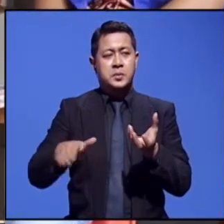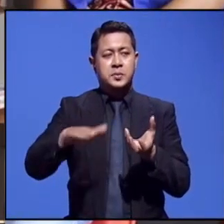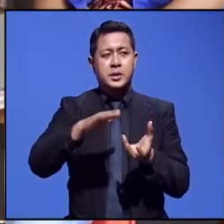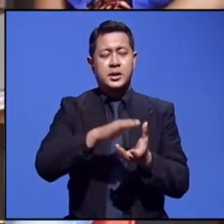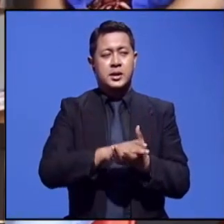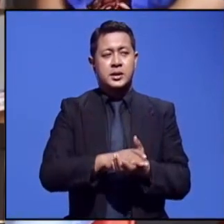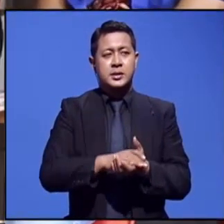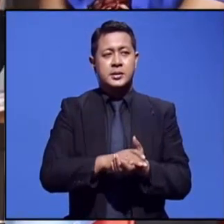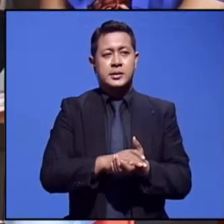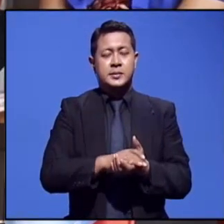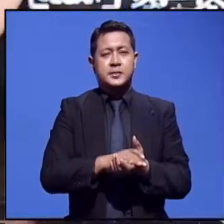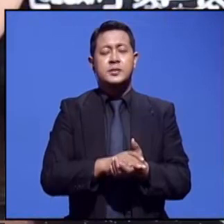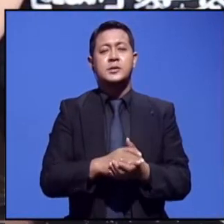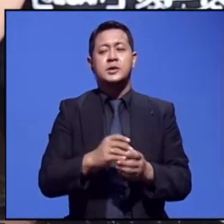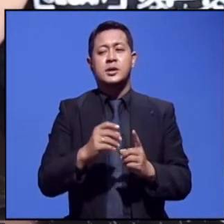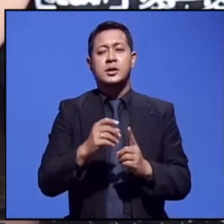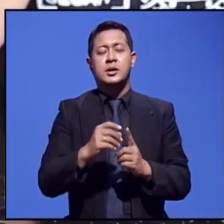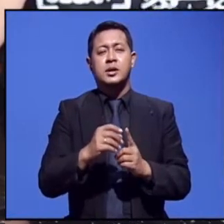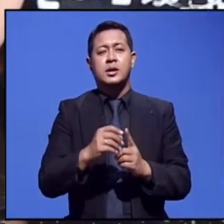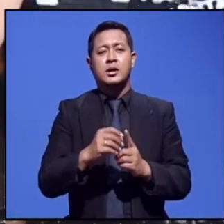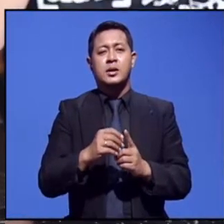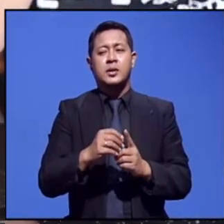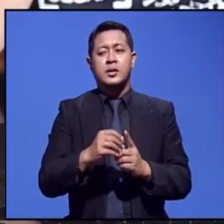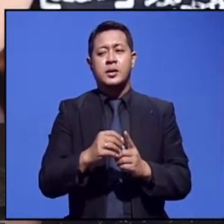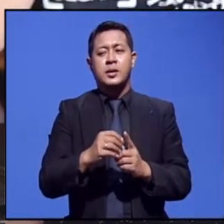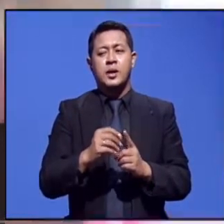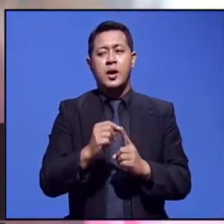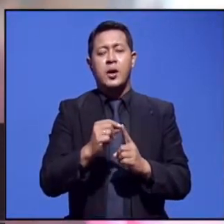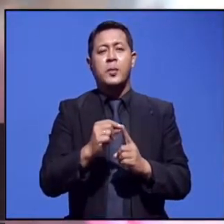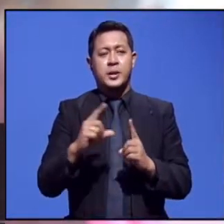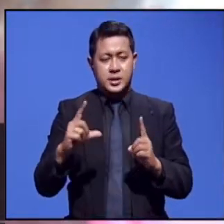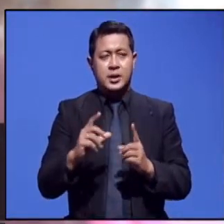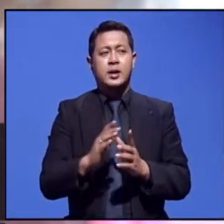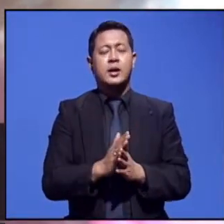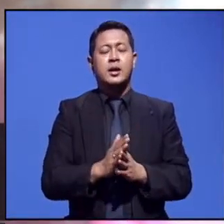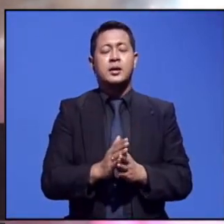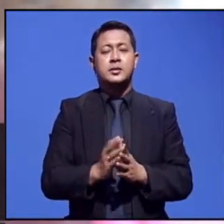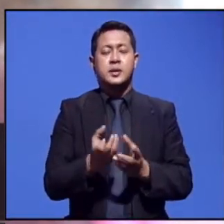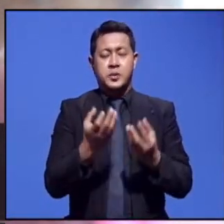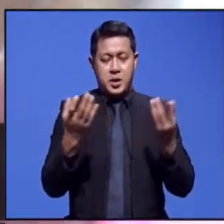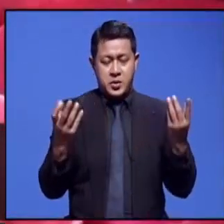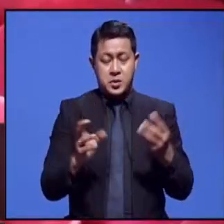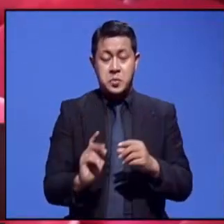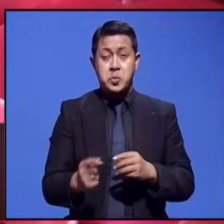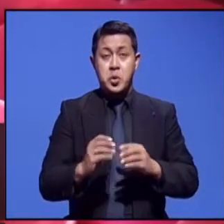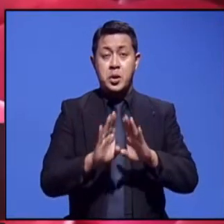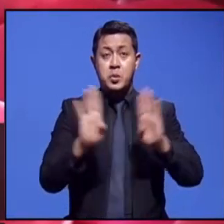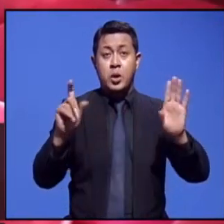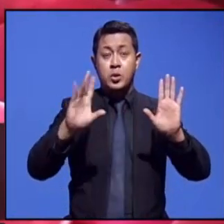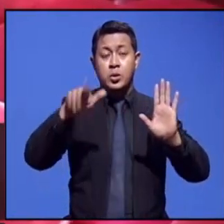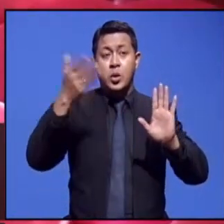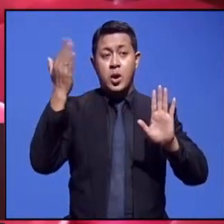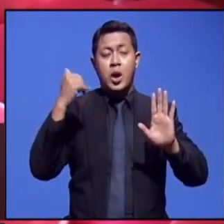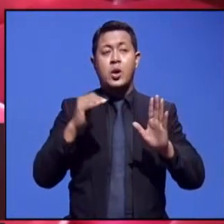Salah satu kedai soto yang cukup terkenal berada di Dusun Weru, Desa Karanganyar, Kecamatan Kebon Agung. Sejak dibuka 7 tahun yang